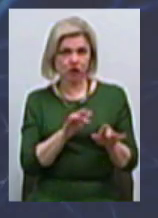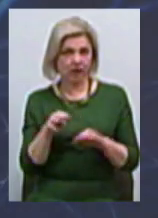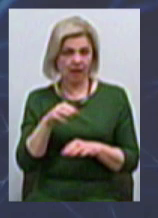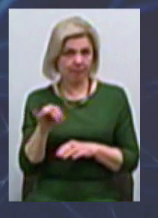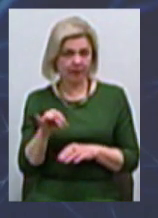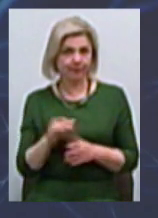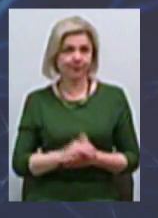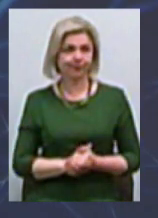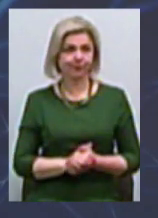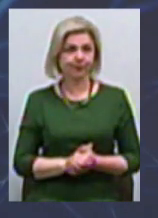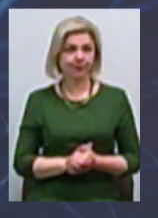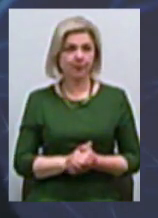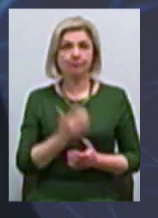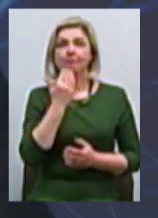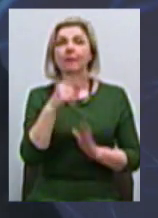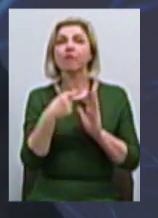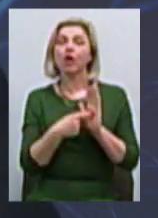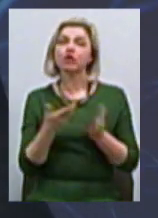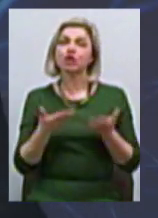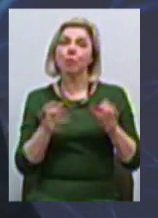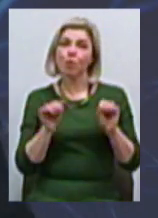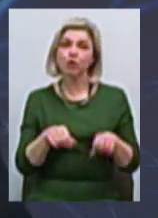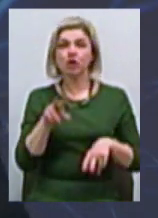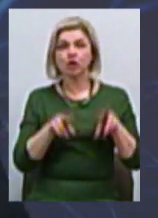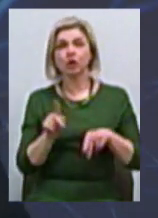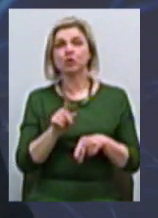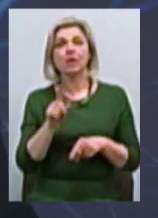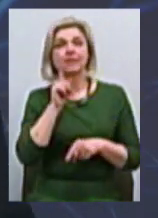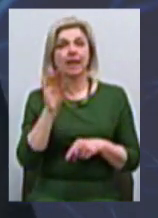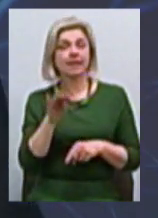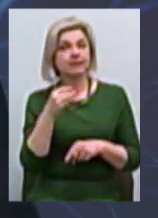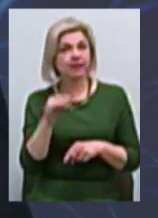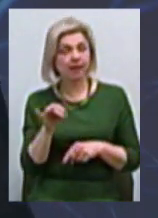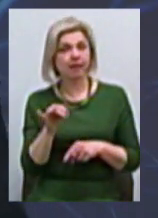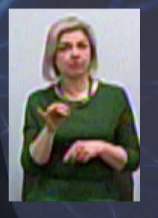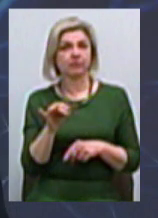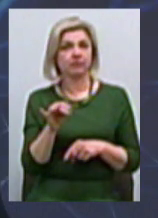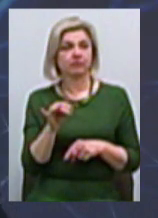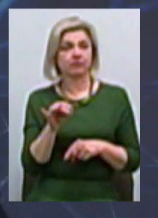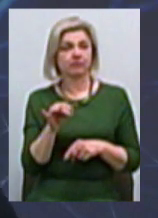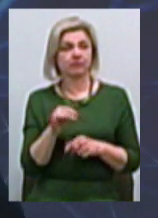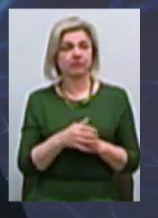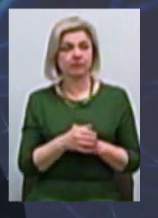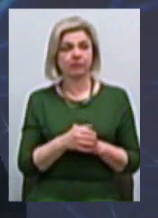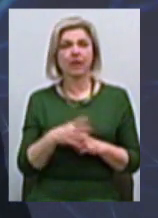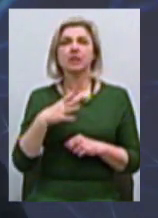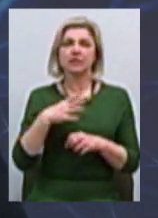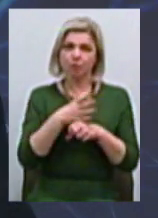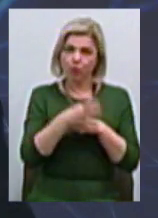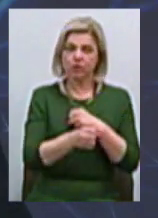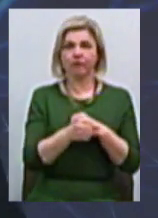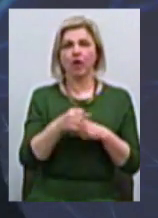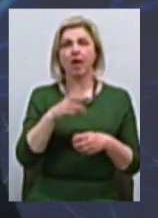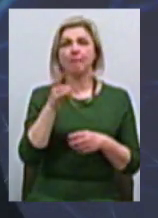можна вважати, що саме Зеленський згуртував і, скажімо, змусив прийти на